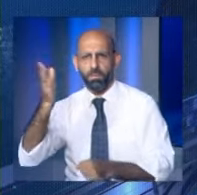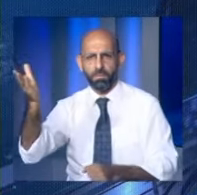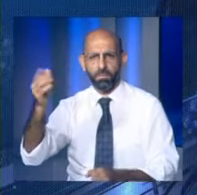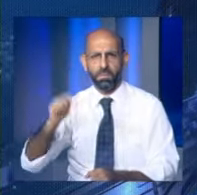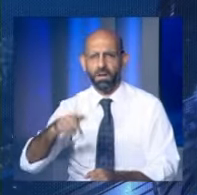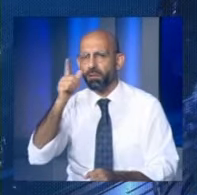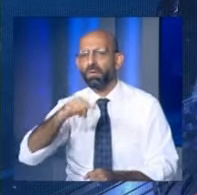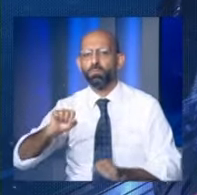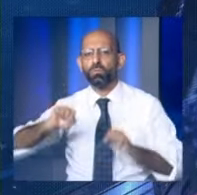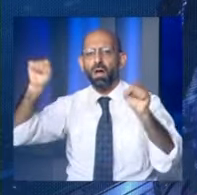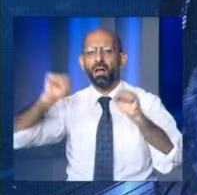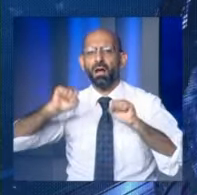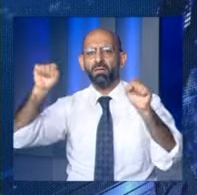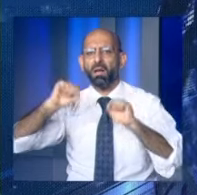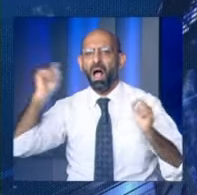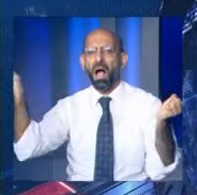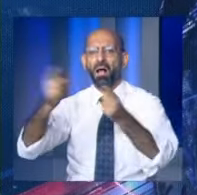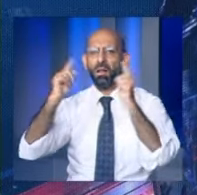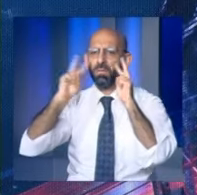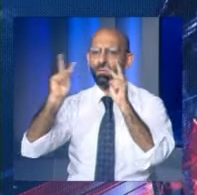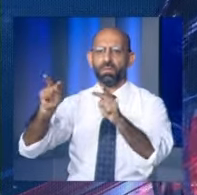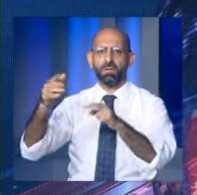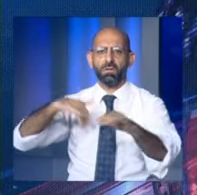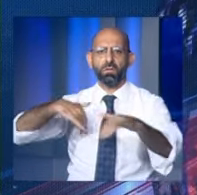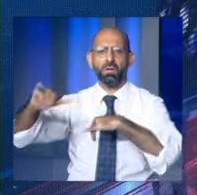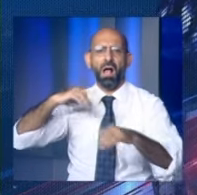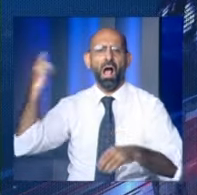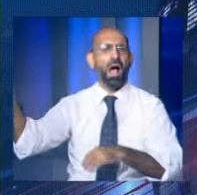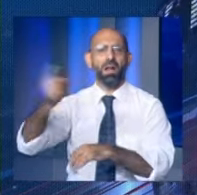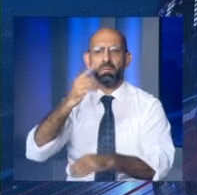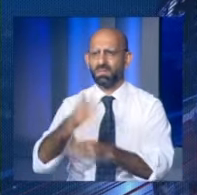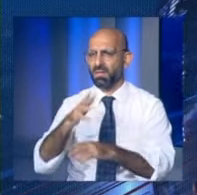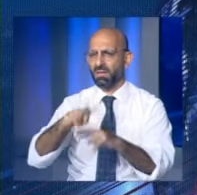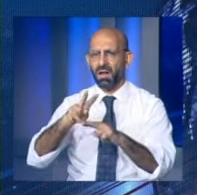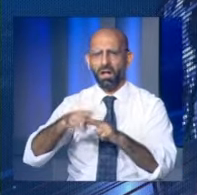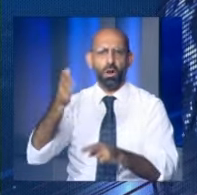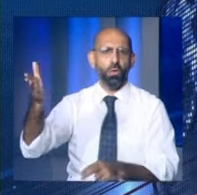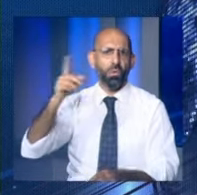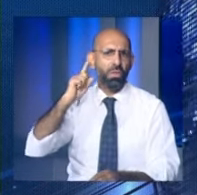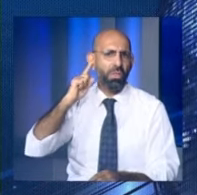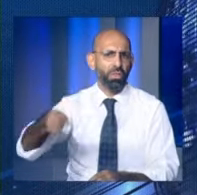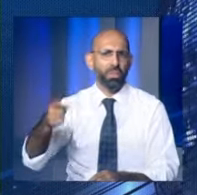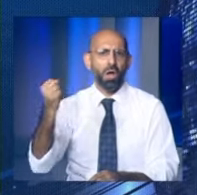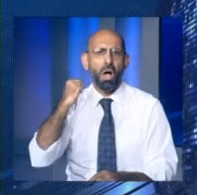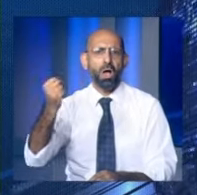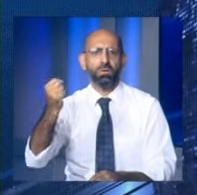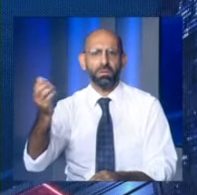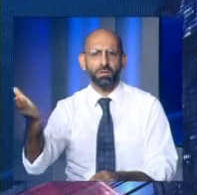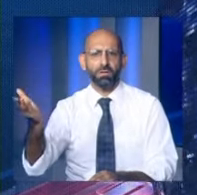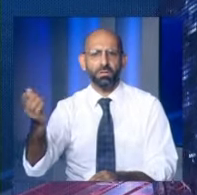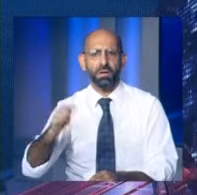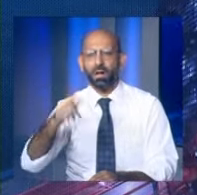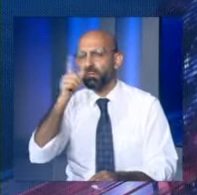أنظار العالم عن مأساة غزة بعدما عمت التظاهرات المنددة بحربها الوحشية شوارع العالم من أقصاه إلى